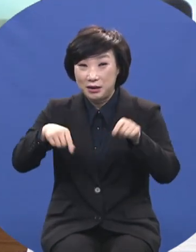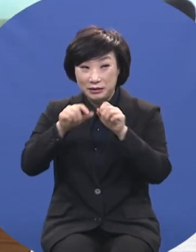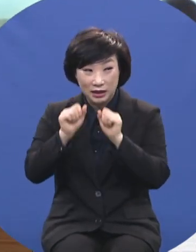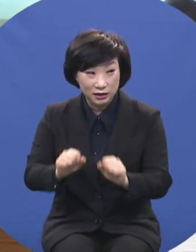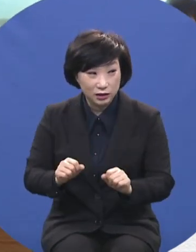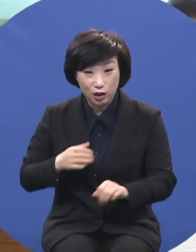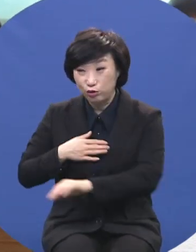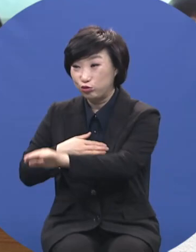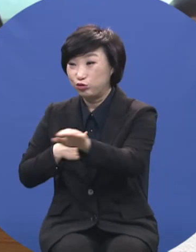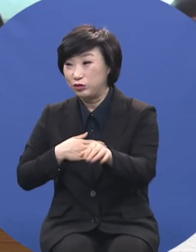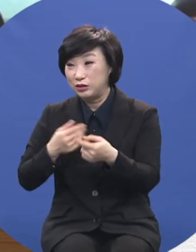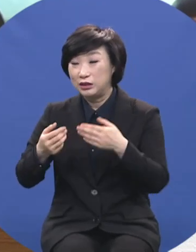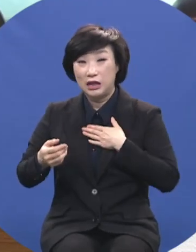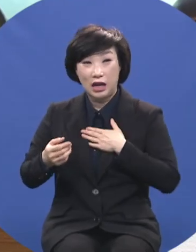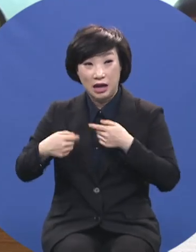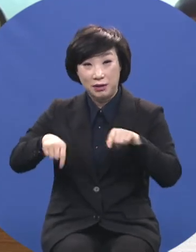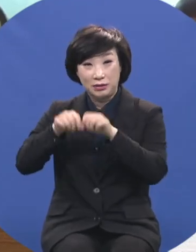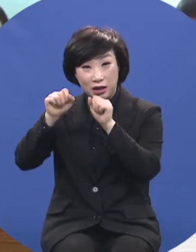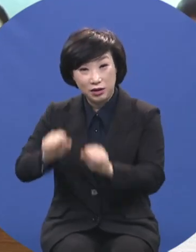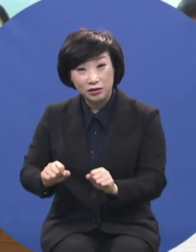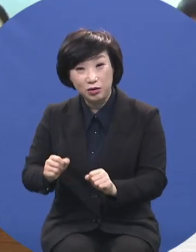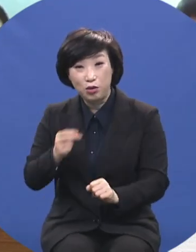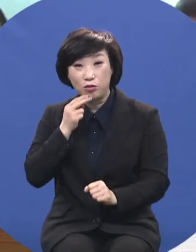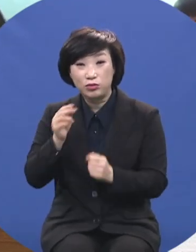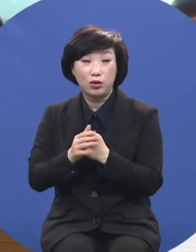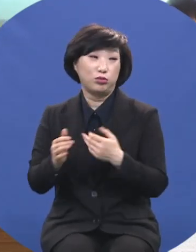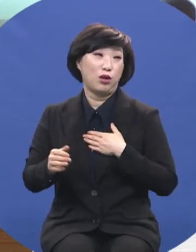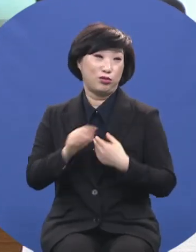그러면 함께 안 계시기 때문에 능력 없는 거지.